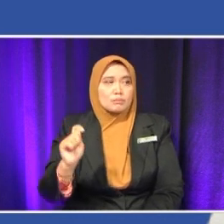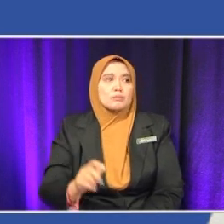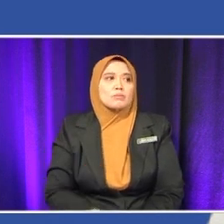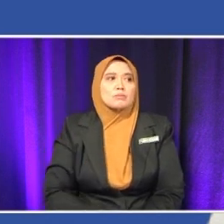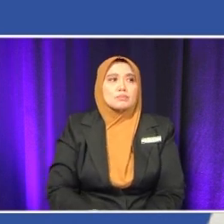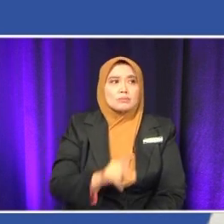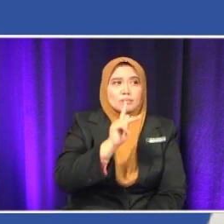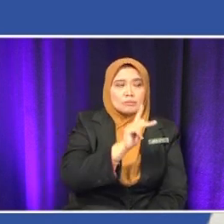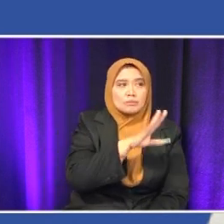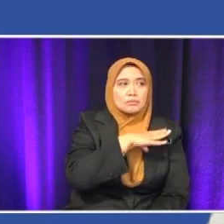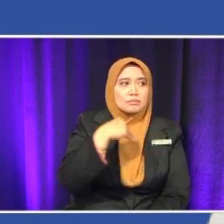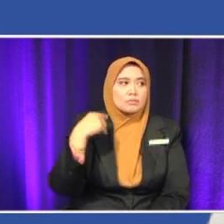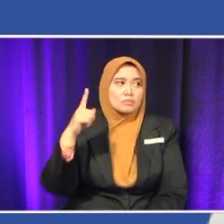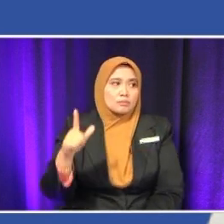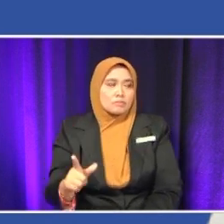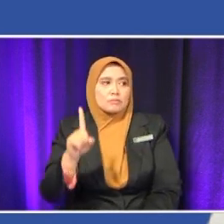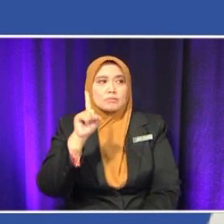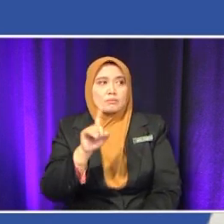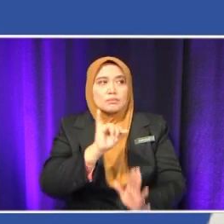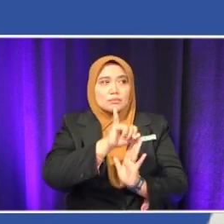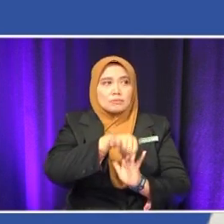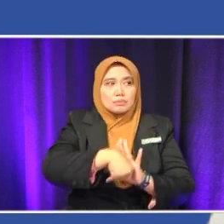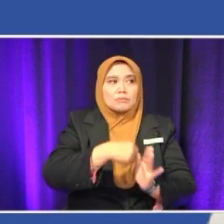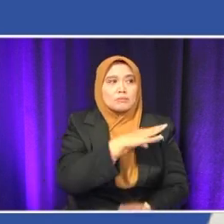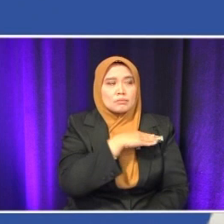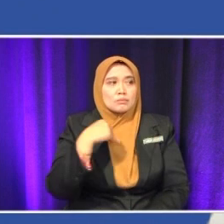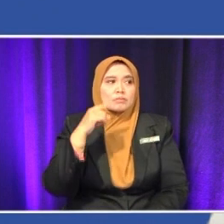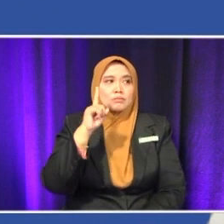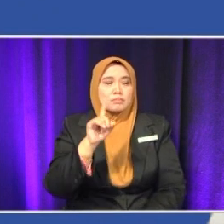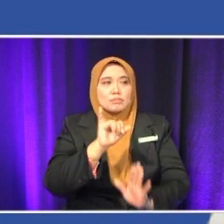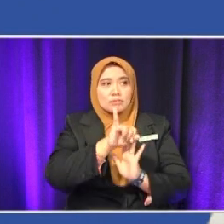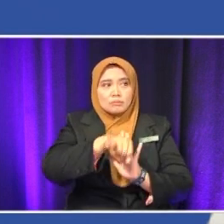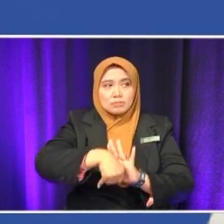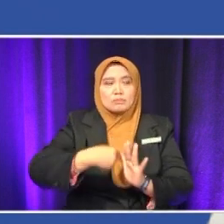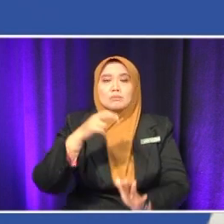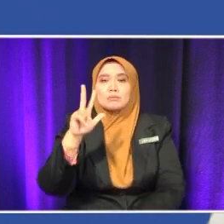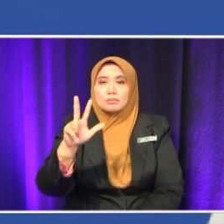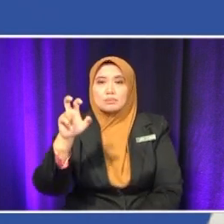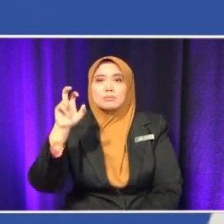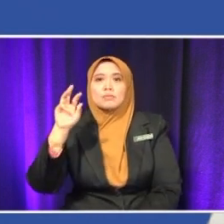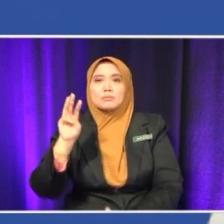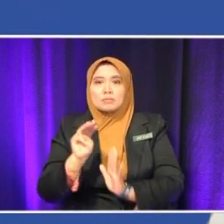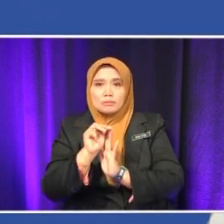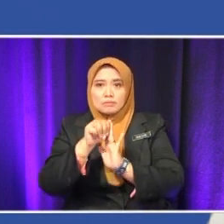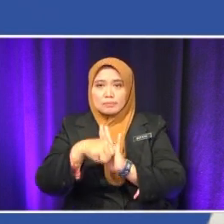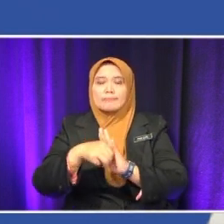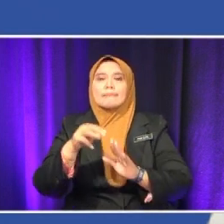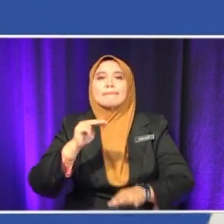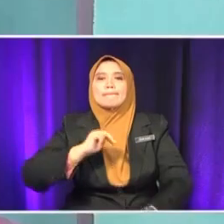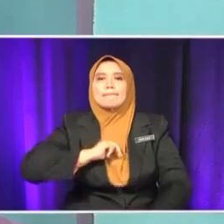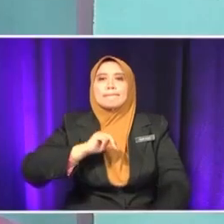dan 1 jam 30 minit masing-masing. Okay. Cuba fahamkan, kalau kita naik kapal terbang